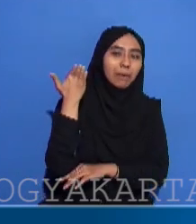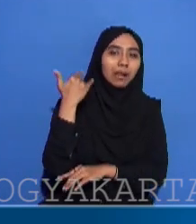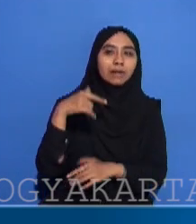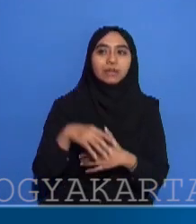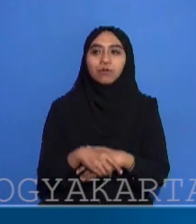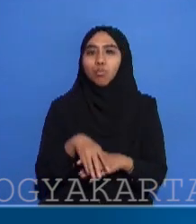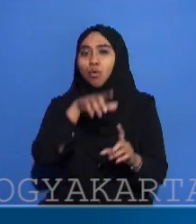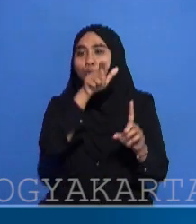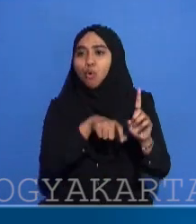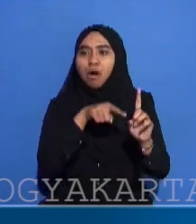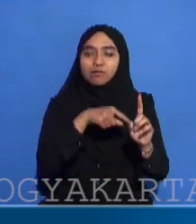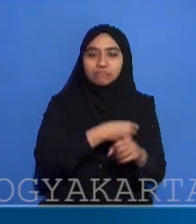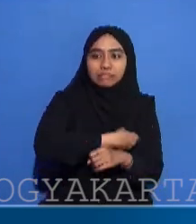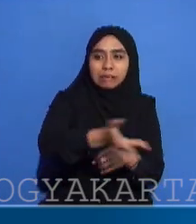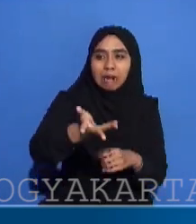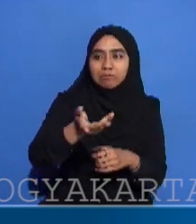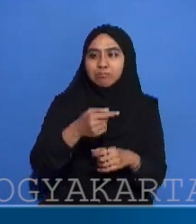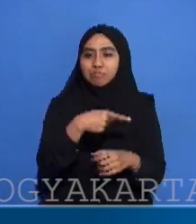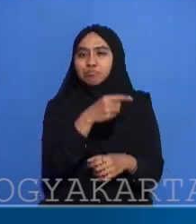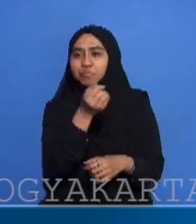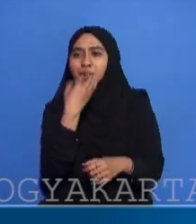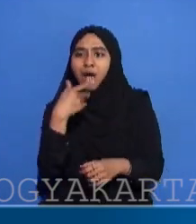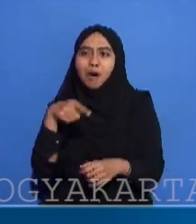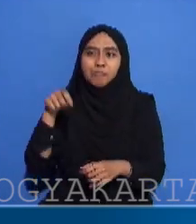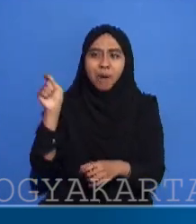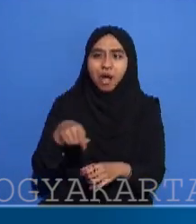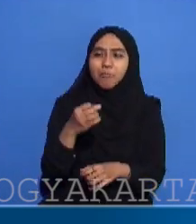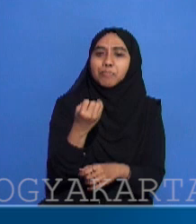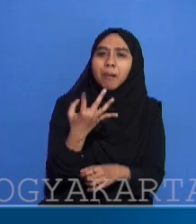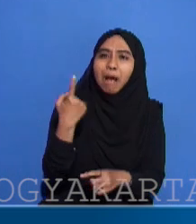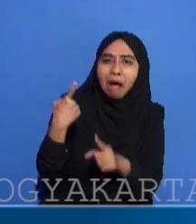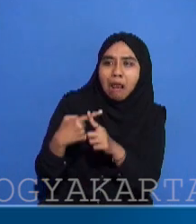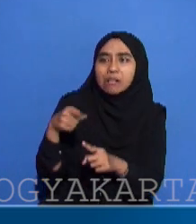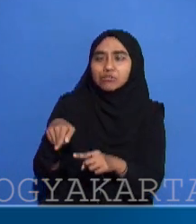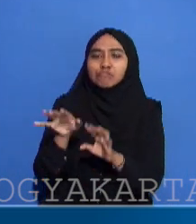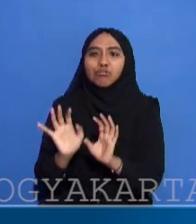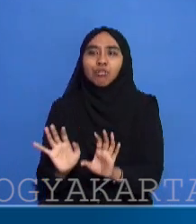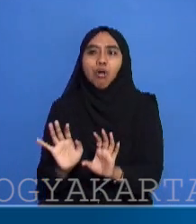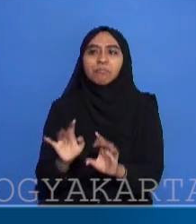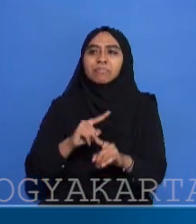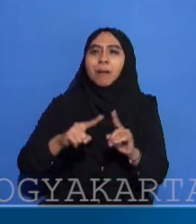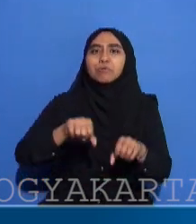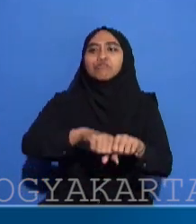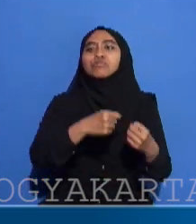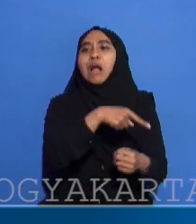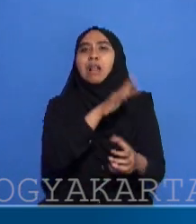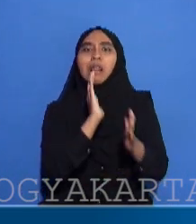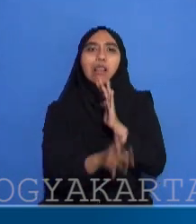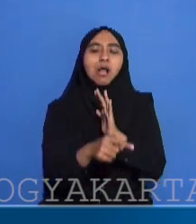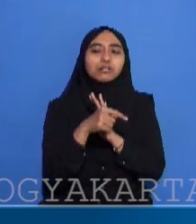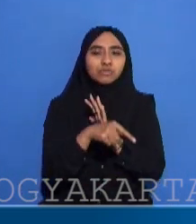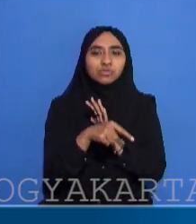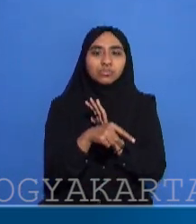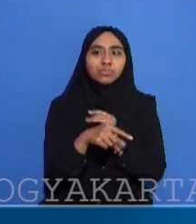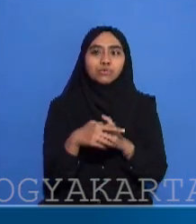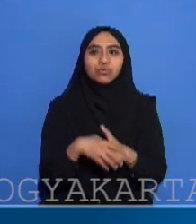Marman, menyebut baru beberapa kali digunakan, alat bermesin diesel 8 PK ini langsung mengalami kerusakan. Para nelayan